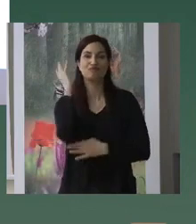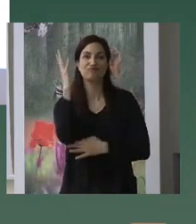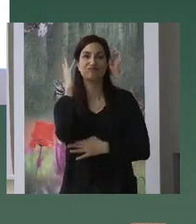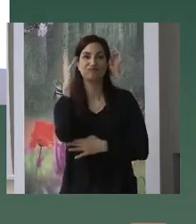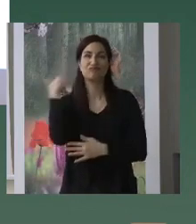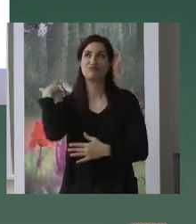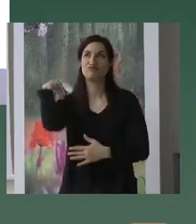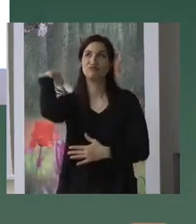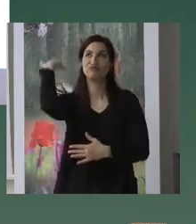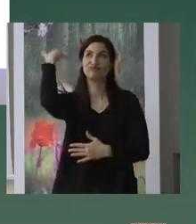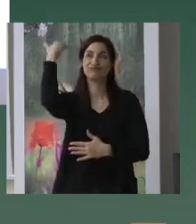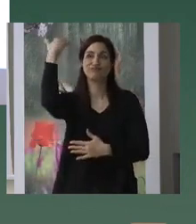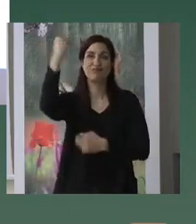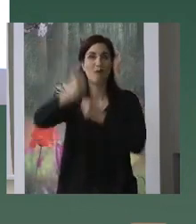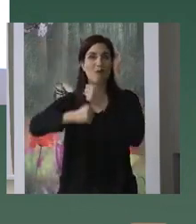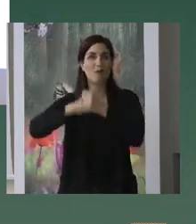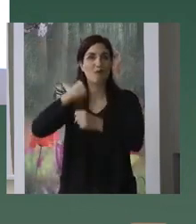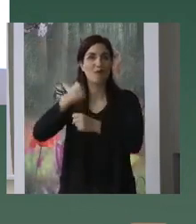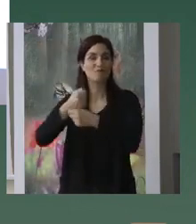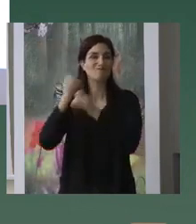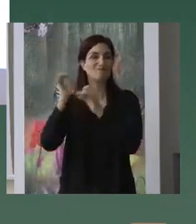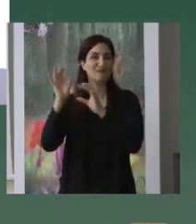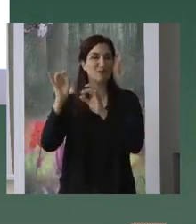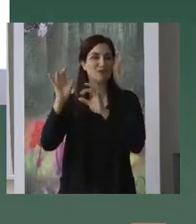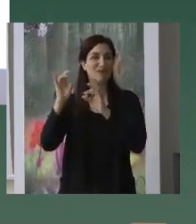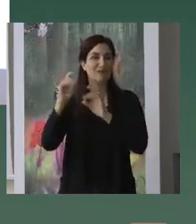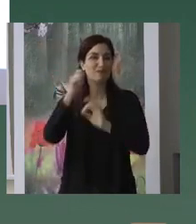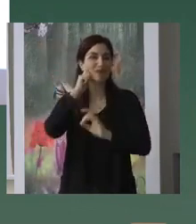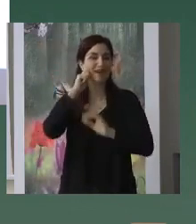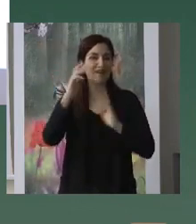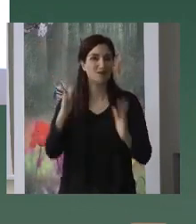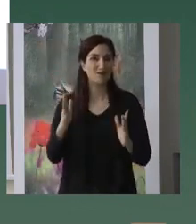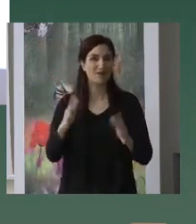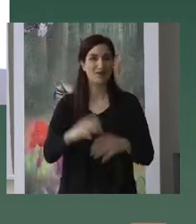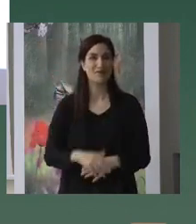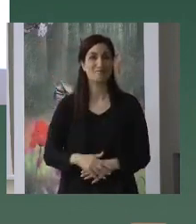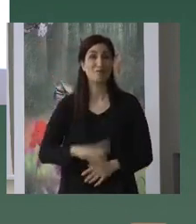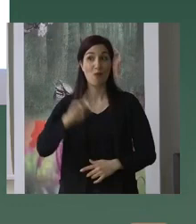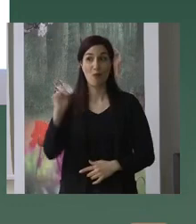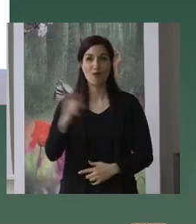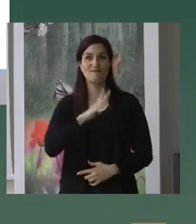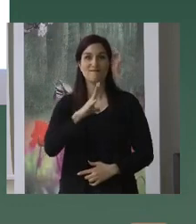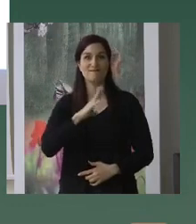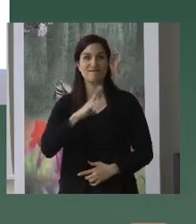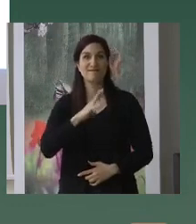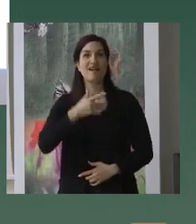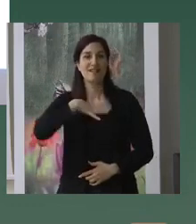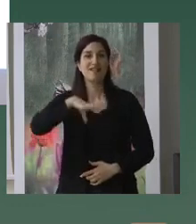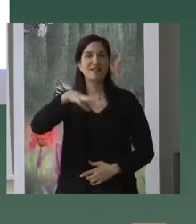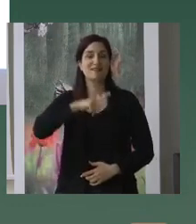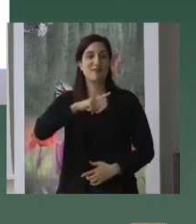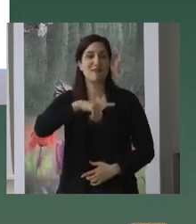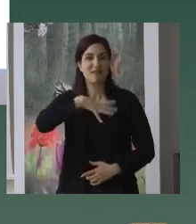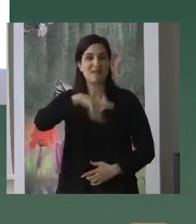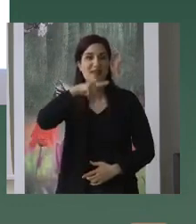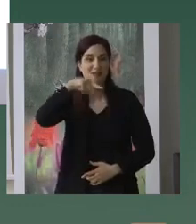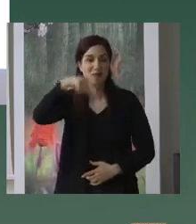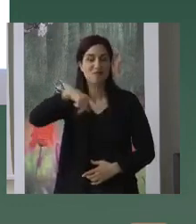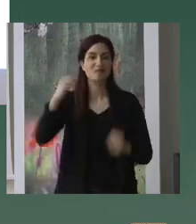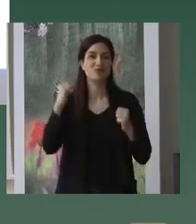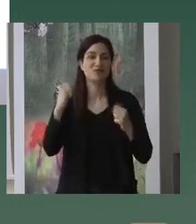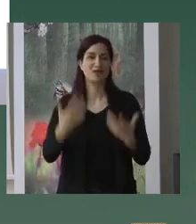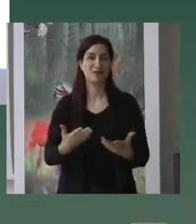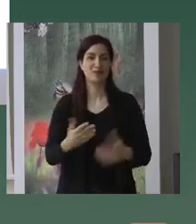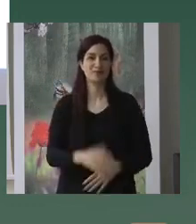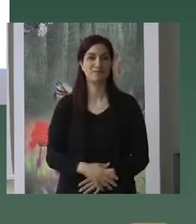πολύ καιρό και νομίζω ότι είναι ένα ξεκίνημα που όλοι περιμέναμε. Για όσους δεν μας γνωρίζουν, θα μου